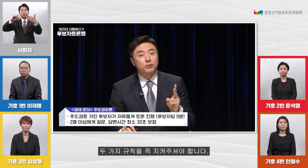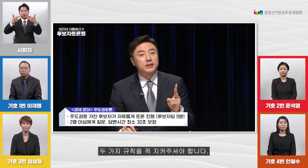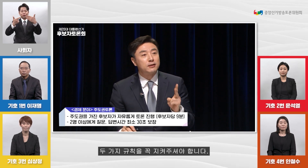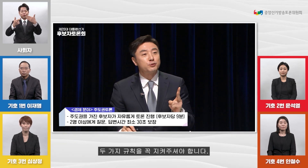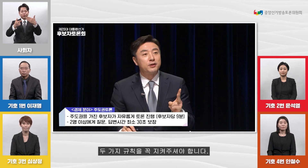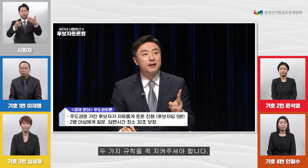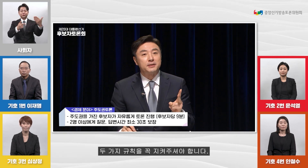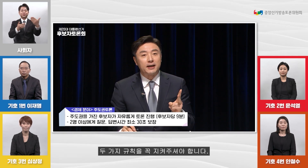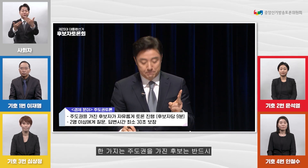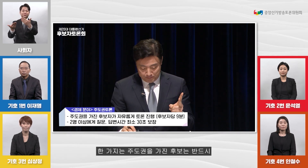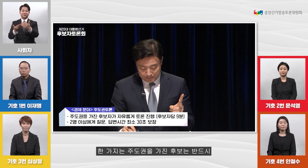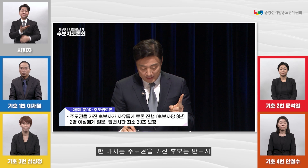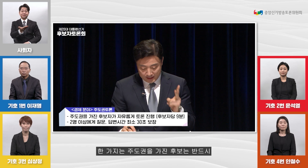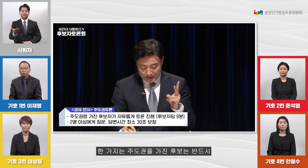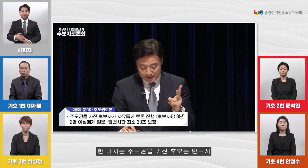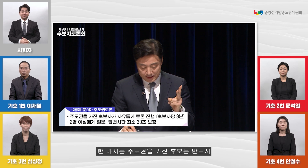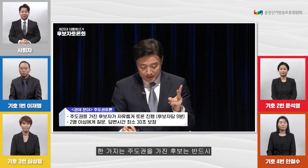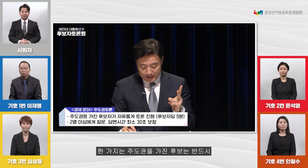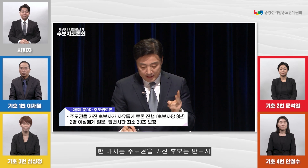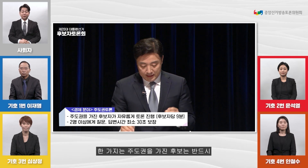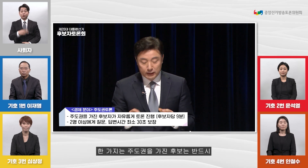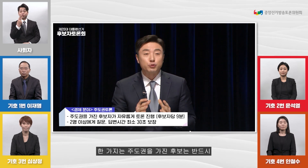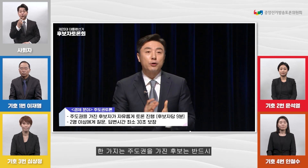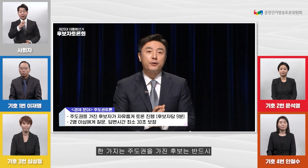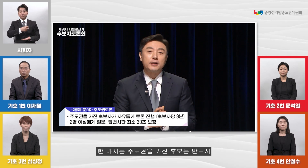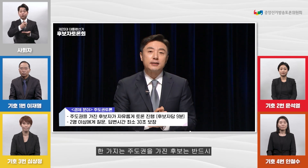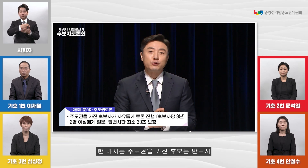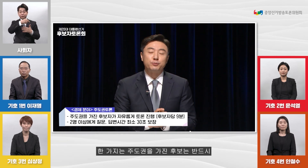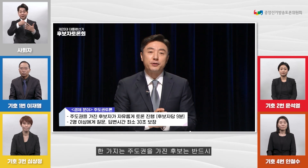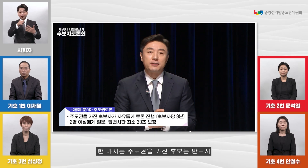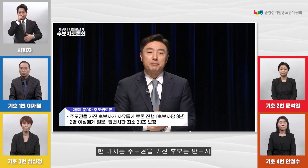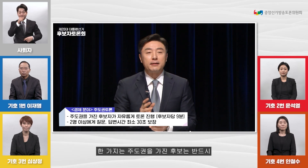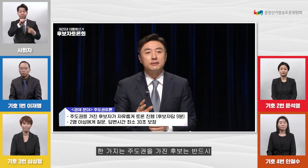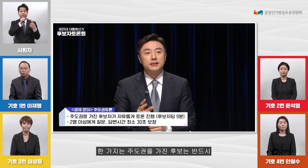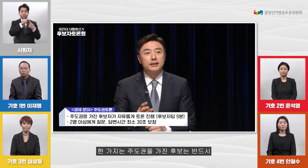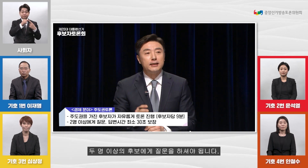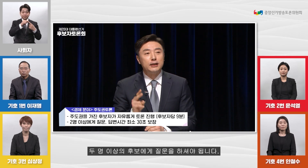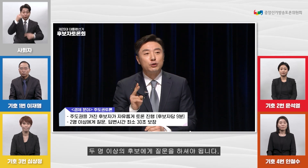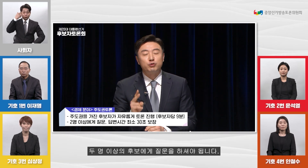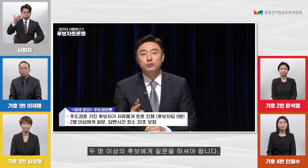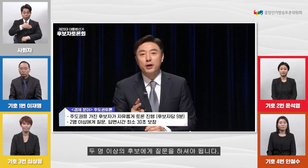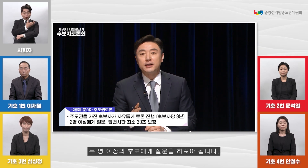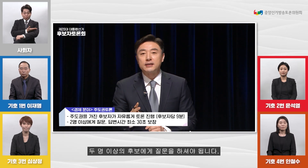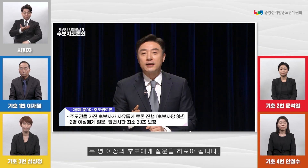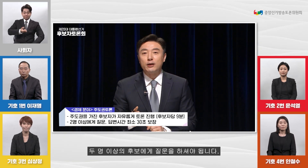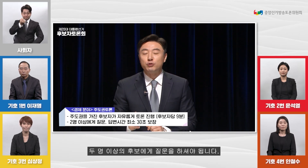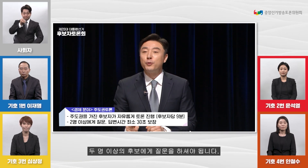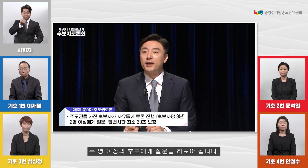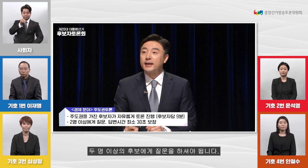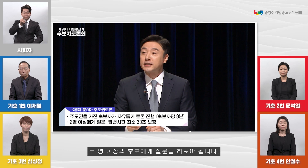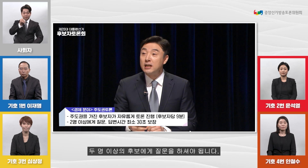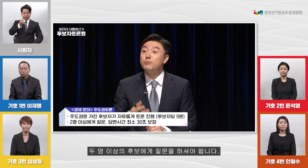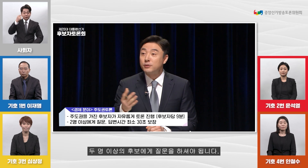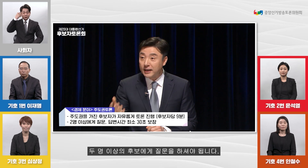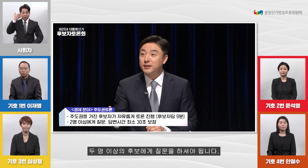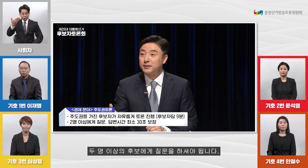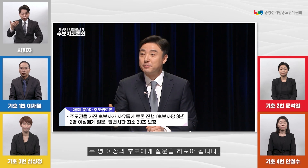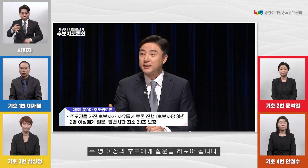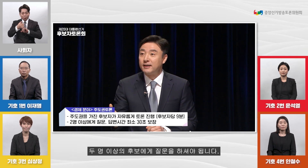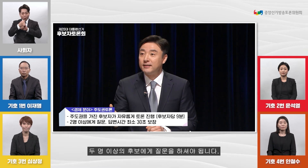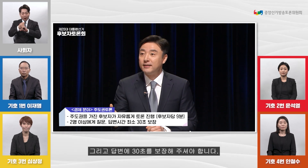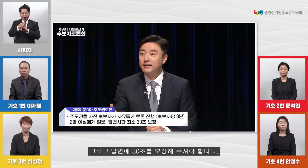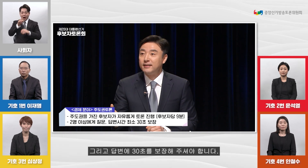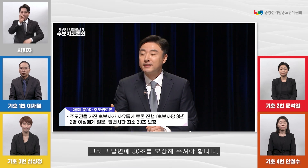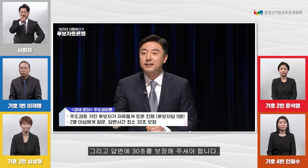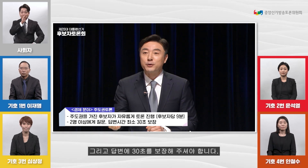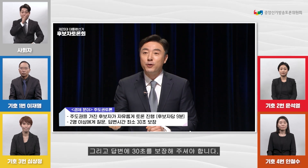규칙을 꼭 지켜주셔야 합니다. 한 가지는 이 주도권을 가진 후보는 반드시 2명 이상의 후보에게 질문을 하셔야